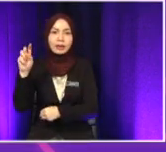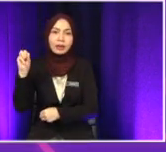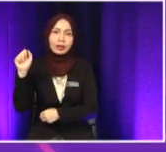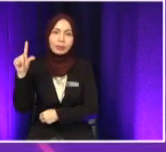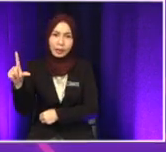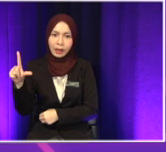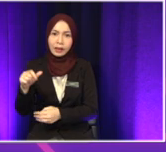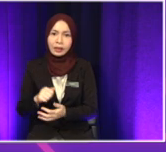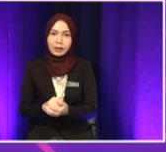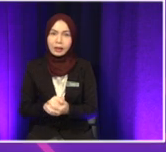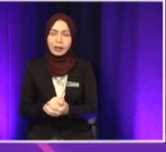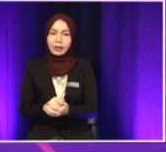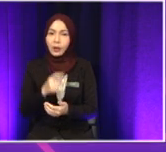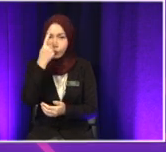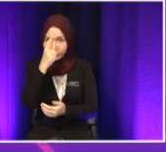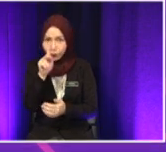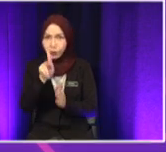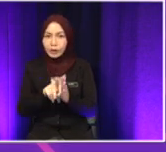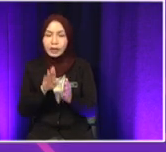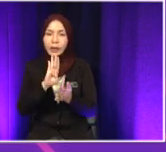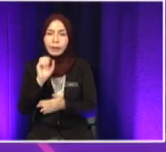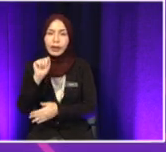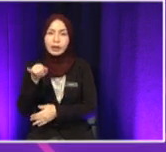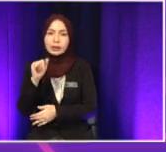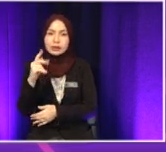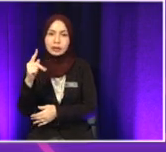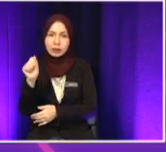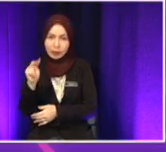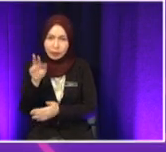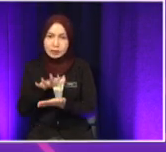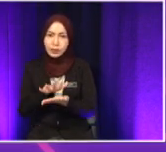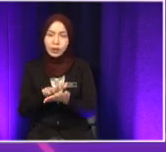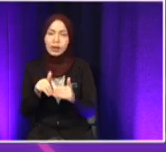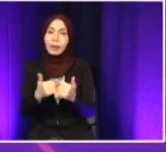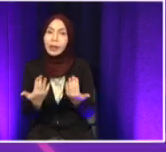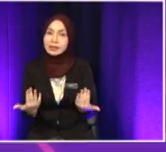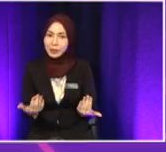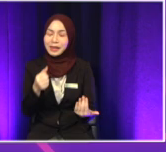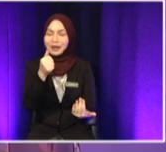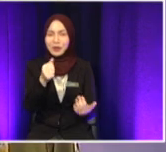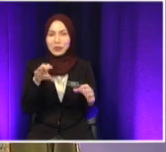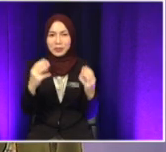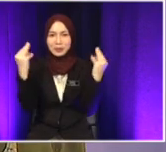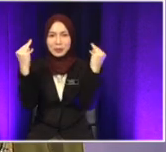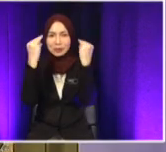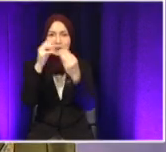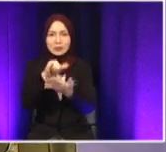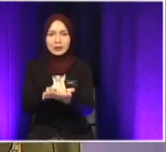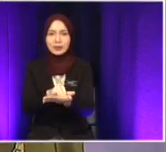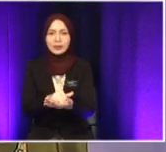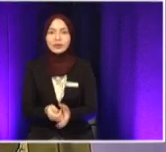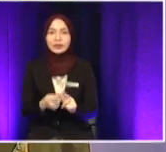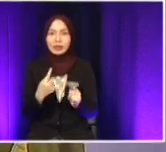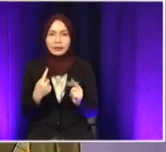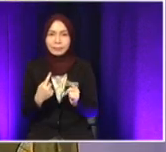Anda merealisasikan majelis tersebut Oke terima kasih Jadi kalau kita tengok stimulusnya dia